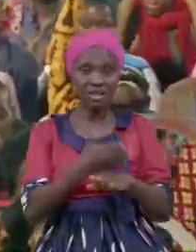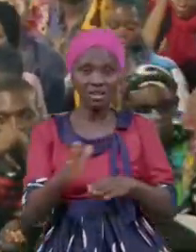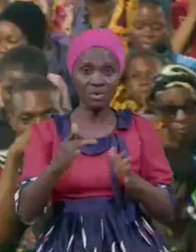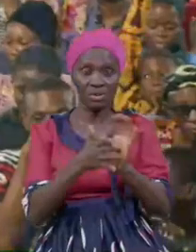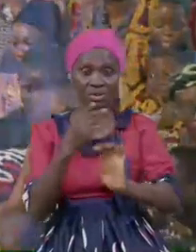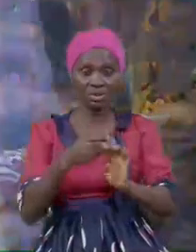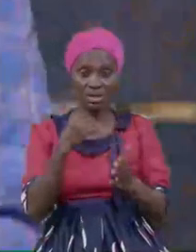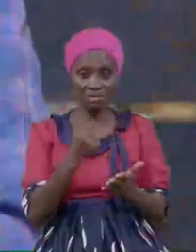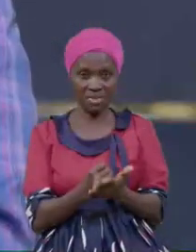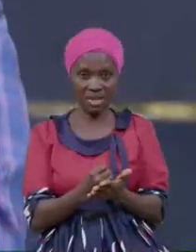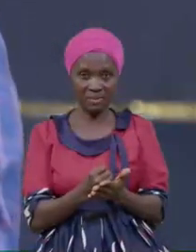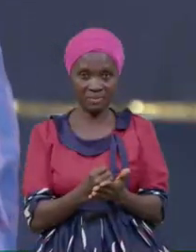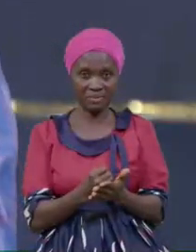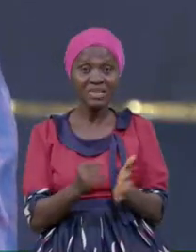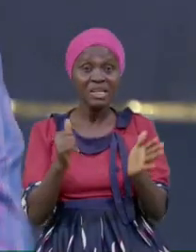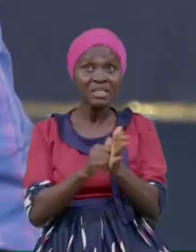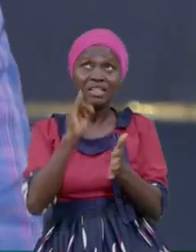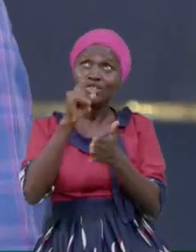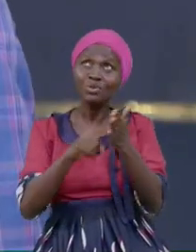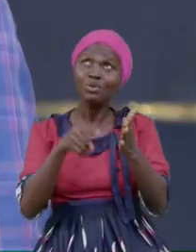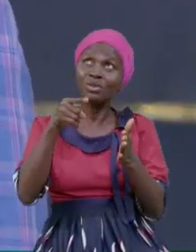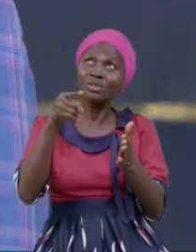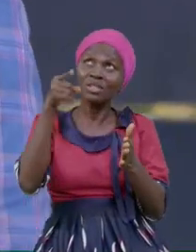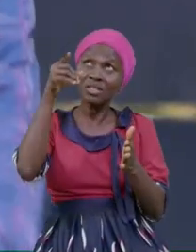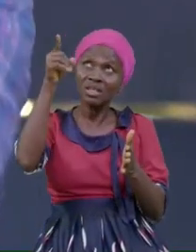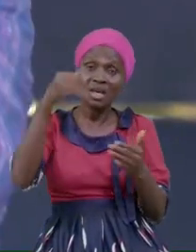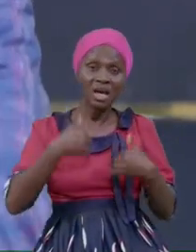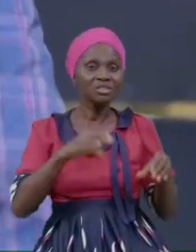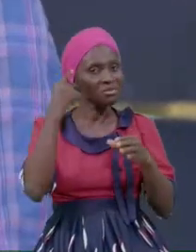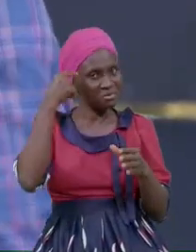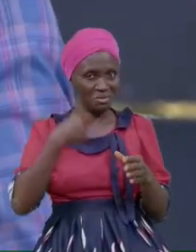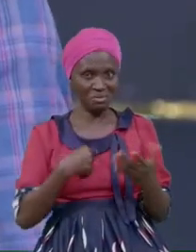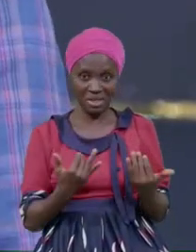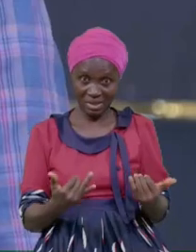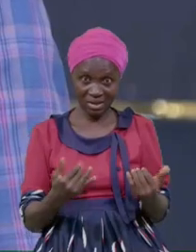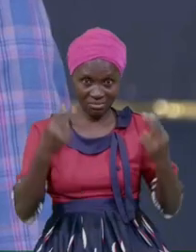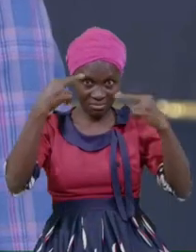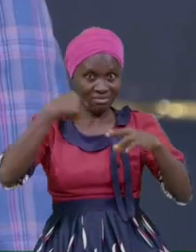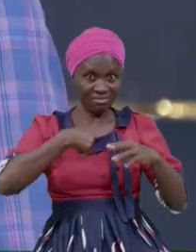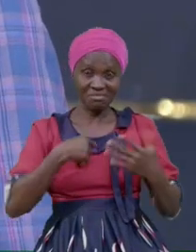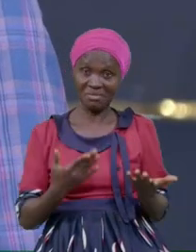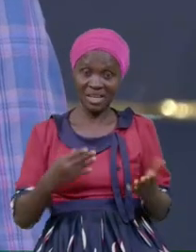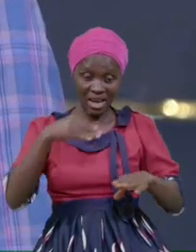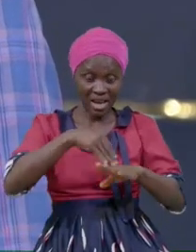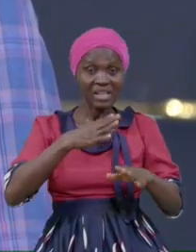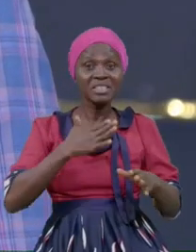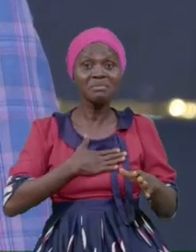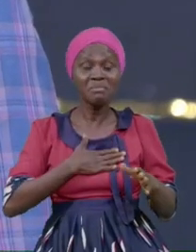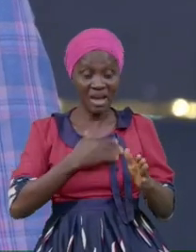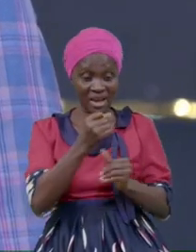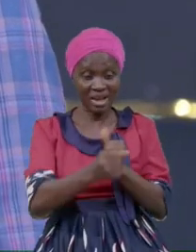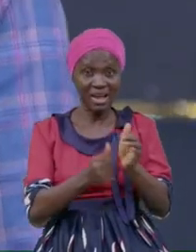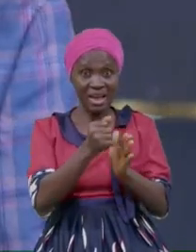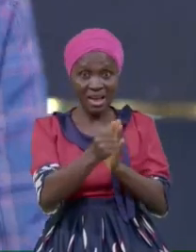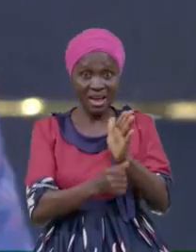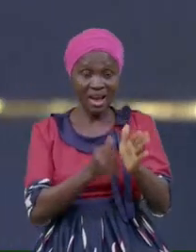C'est ce qu'il a fait pour moi. Regardez-moi, à mon âge, si tu es debout, je peux tenir